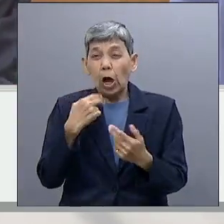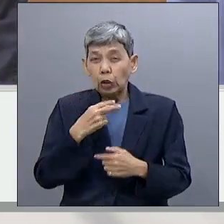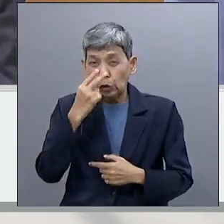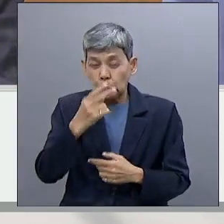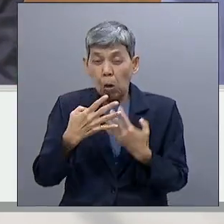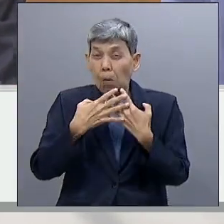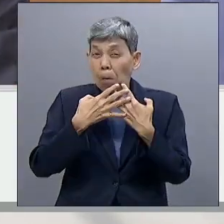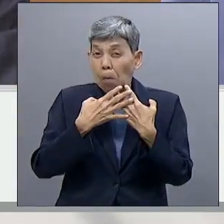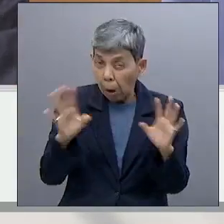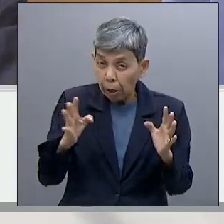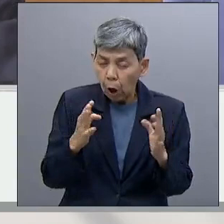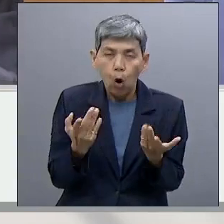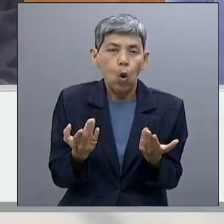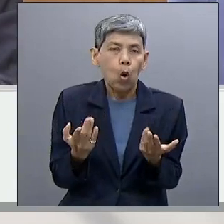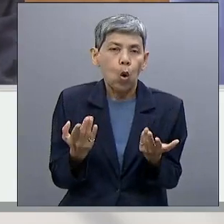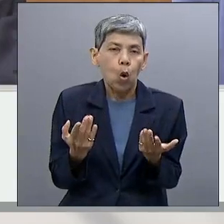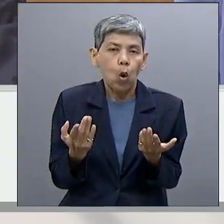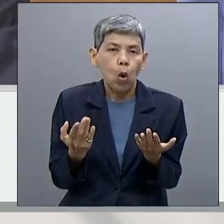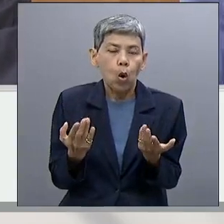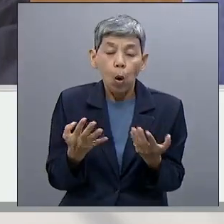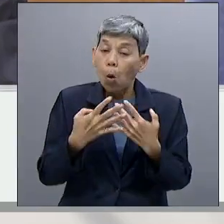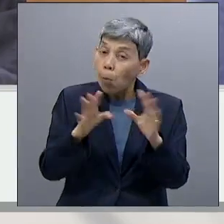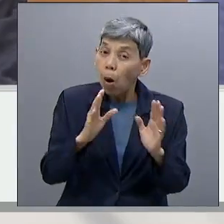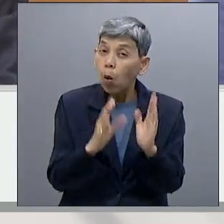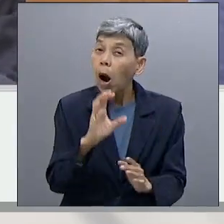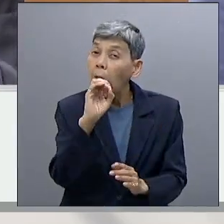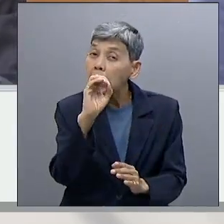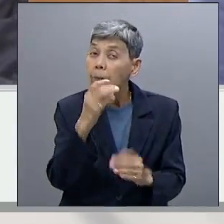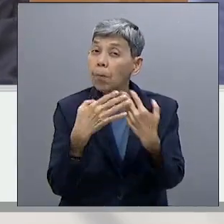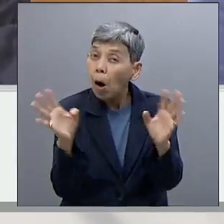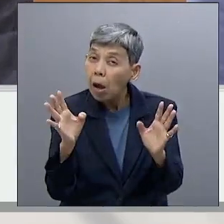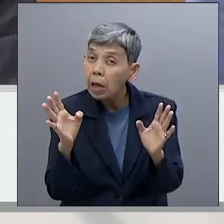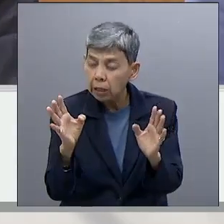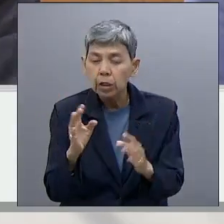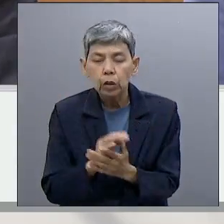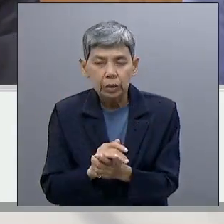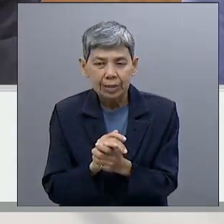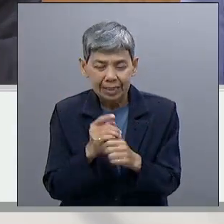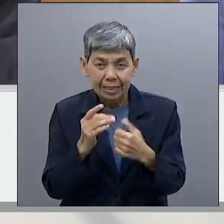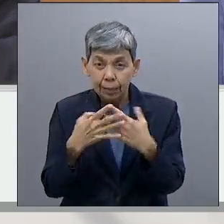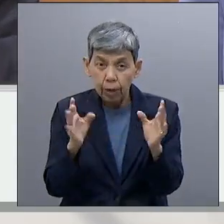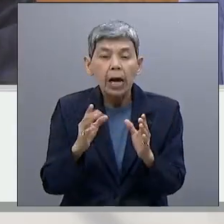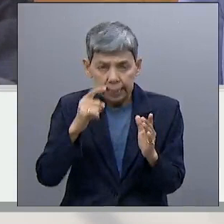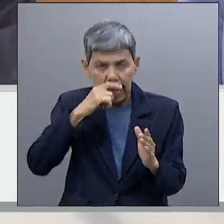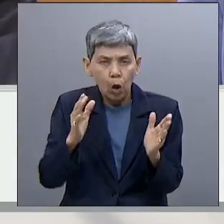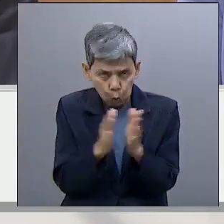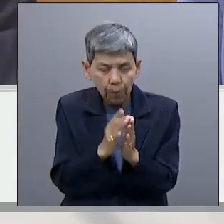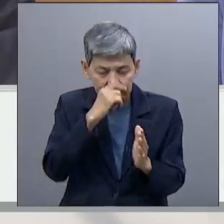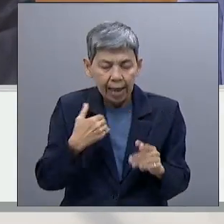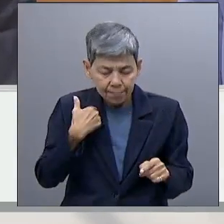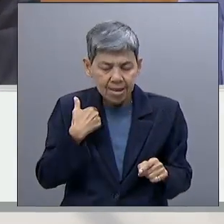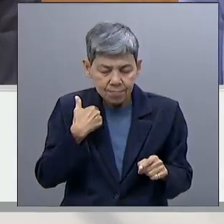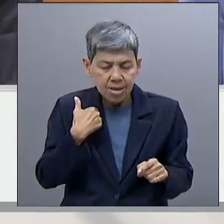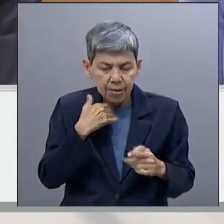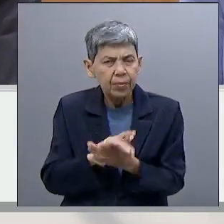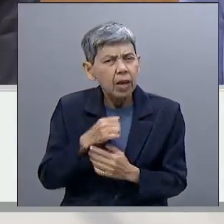ยตัวที่ว่า จะปล่อยตัว50คนนั้นก็ล็อตแรกก็รวมถึงคนไทยทั้งหมดด้วยความ